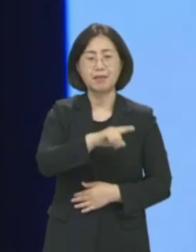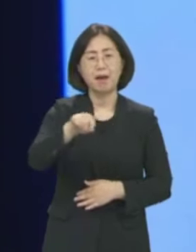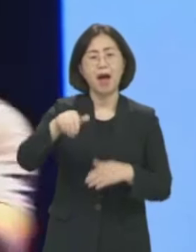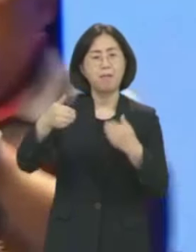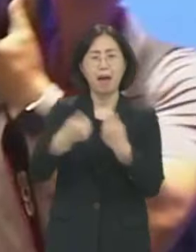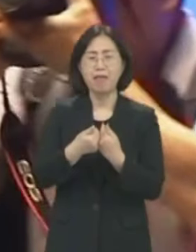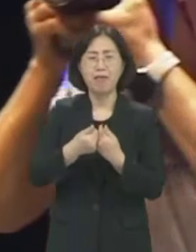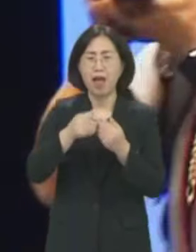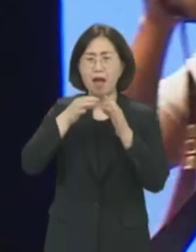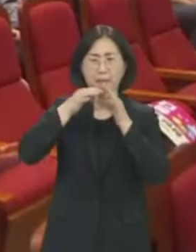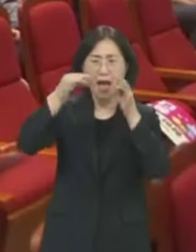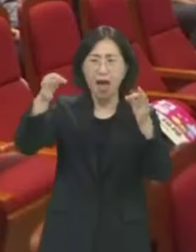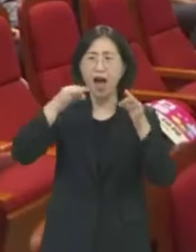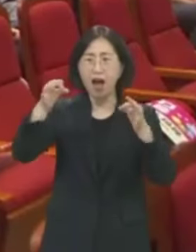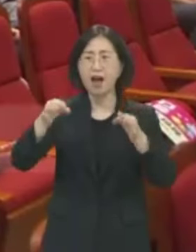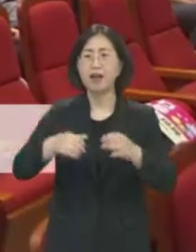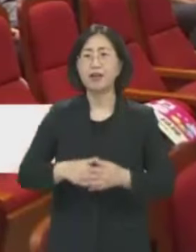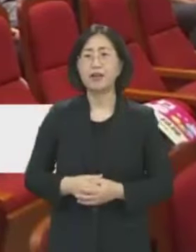더 커졌습니다.